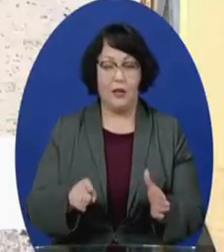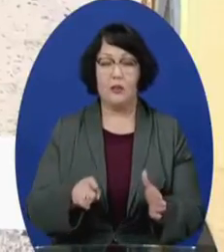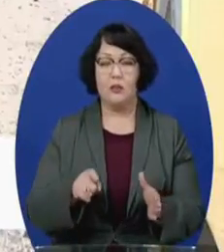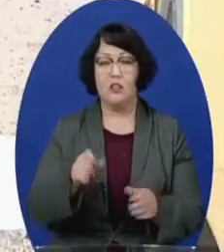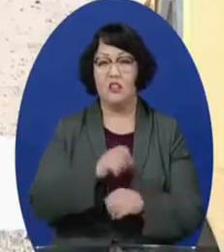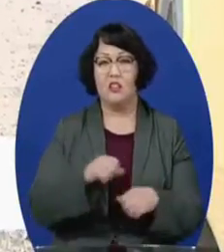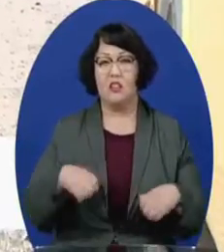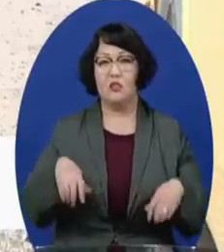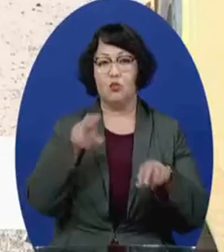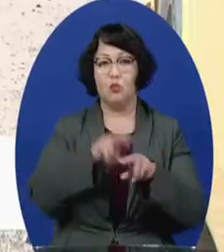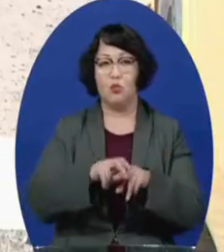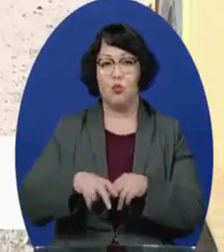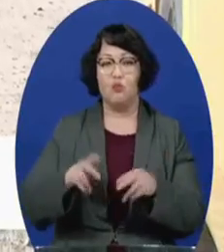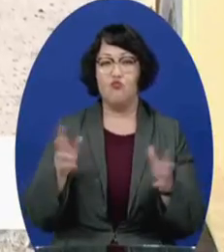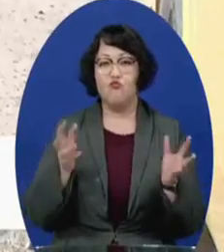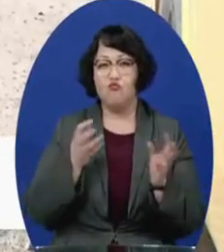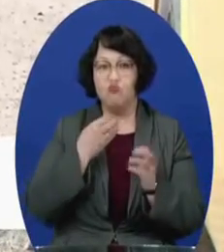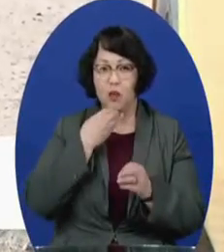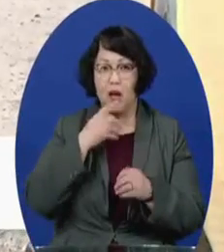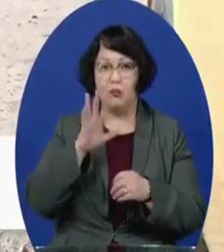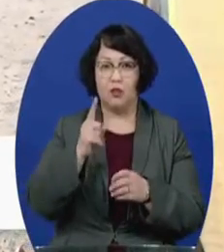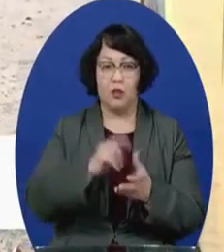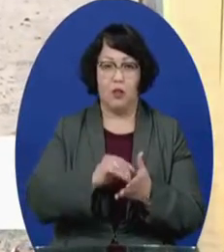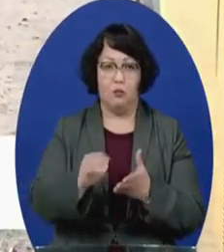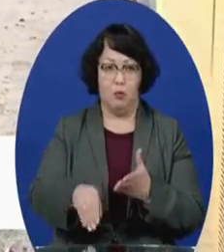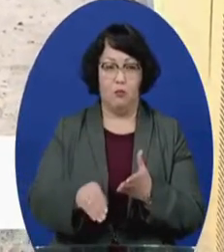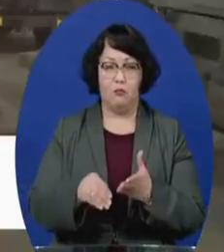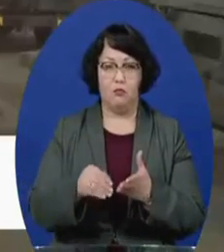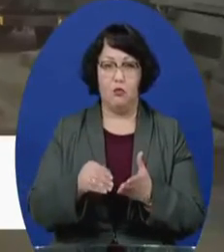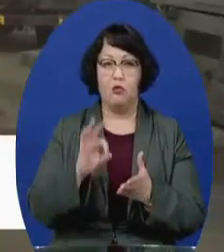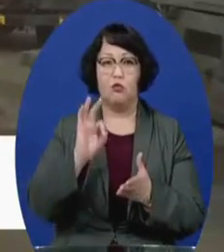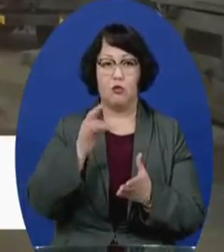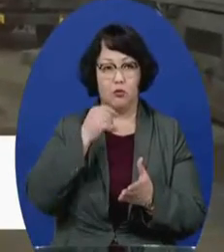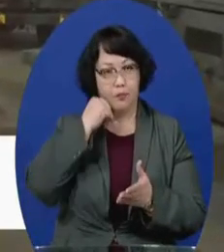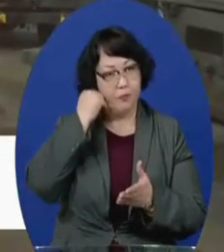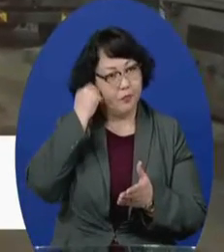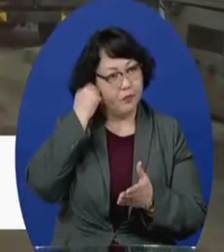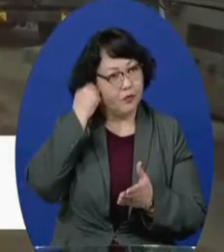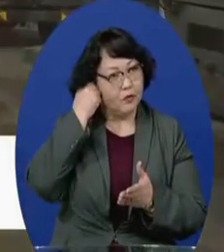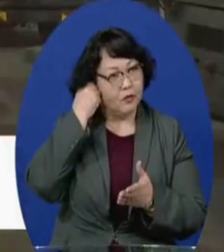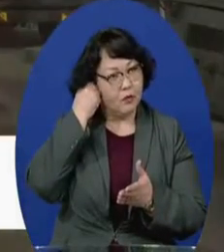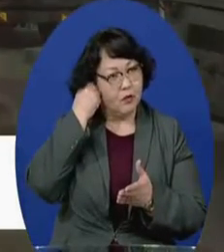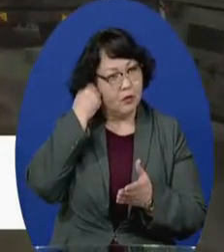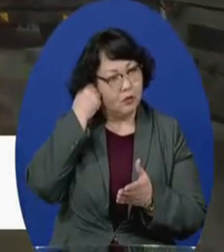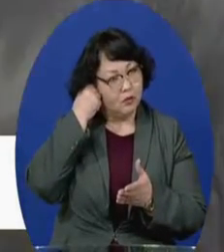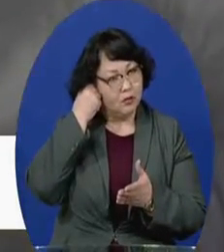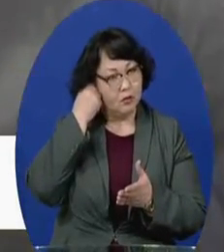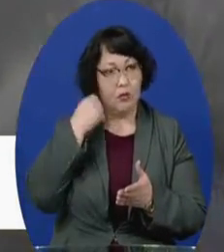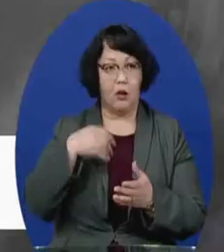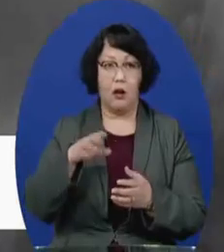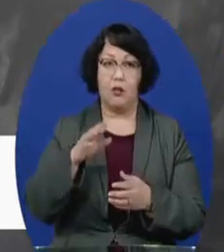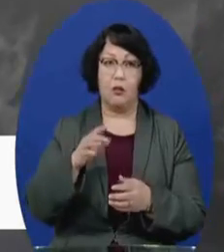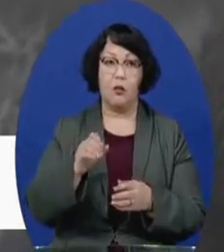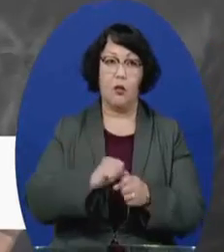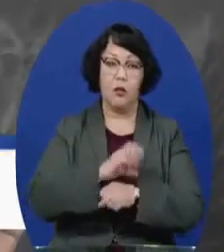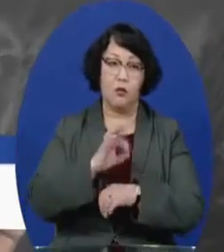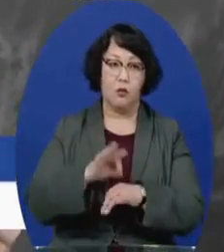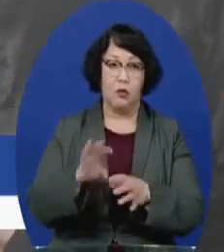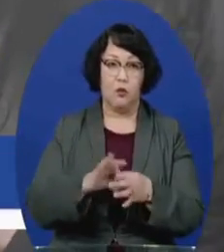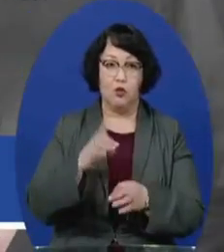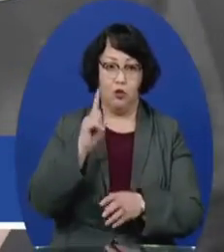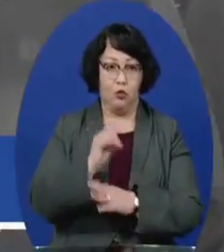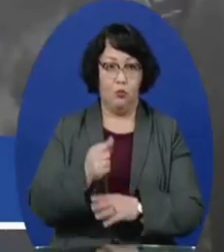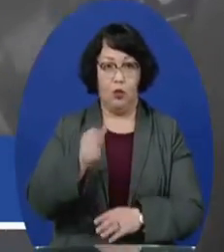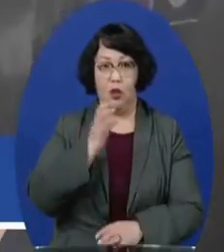зорчигчдийн урсгал багассаар 11 тэрэм төгрөгийн үр төлбөртэй болсон байна. Коронавирус шалтгаалаад орлогууд аюул болсон. Өдрийн орлого ерөнхийдөө